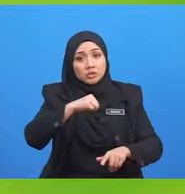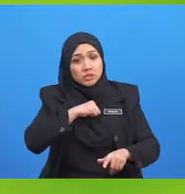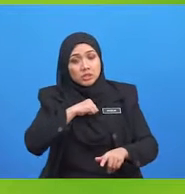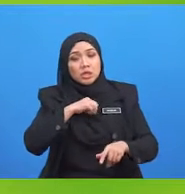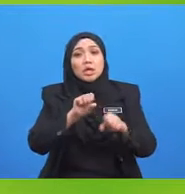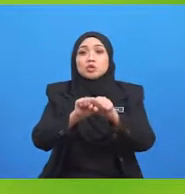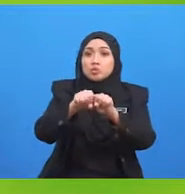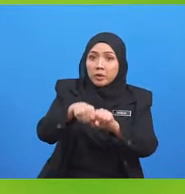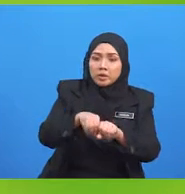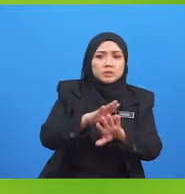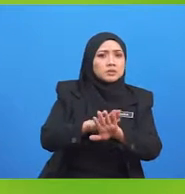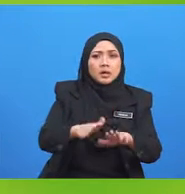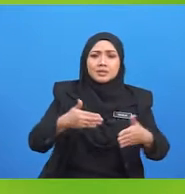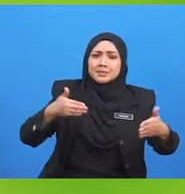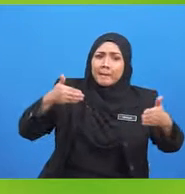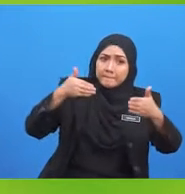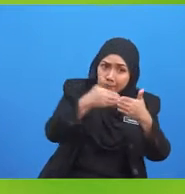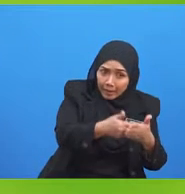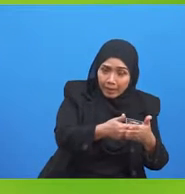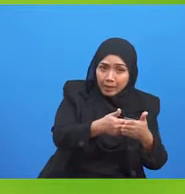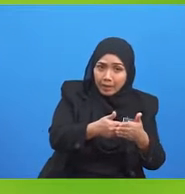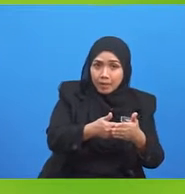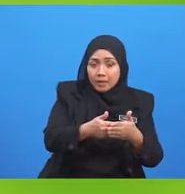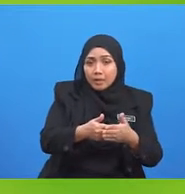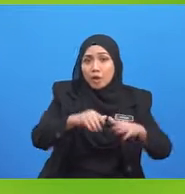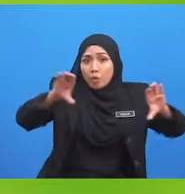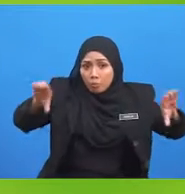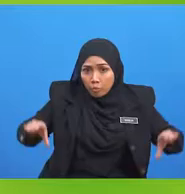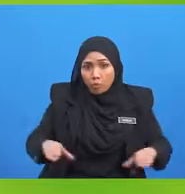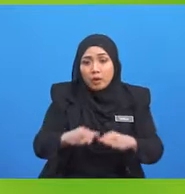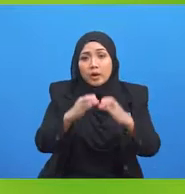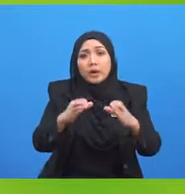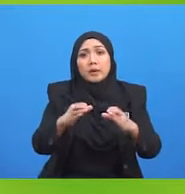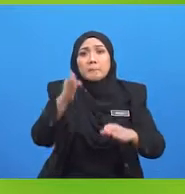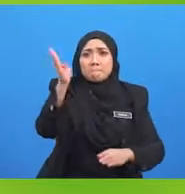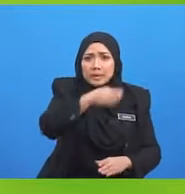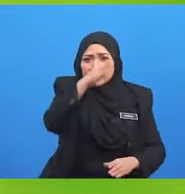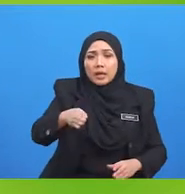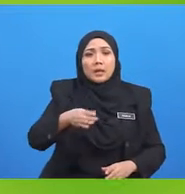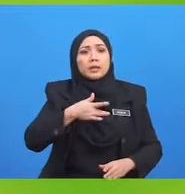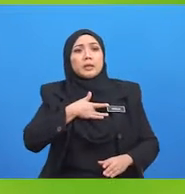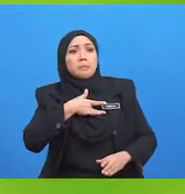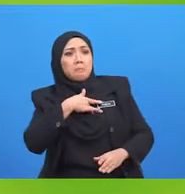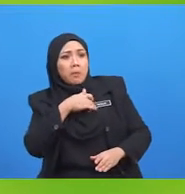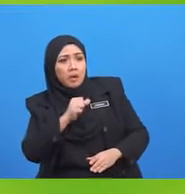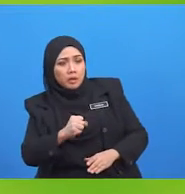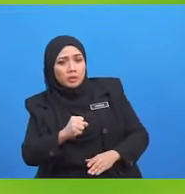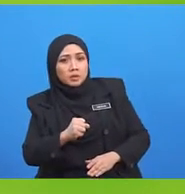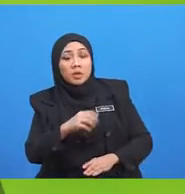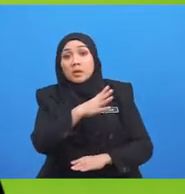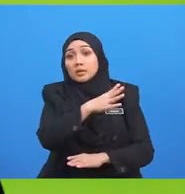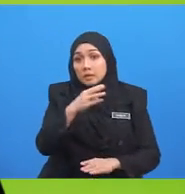Dan kita perlu memastikan apa yang kita buat setiap hari adalah bertepatan dengan syarak.